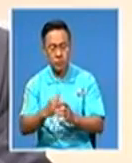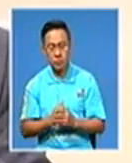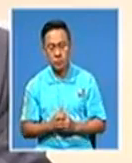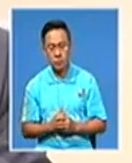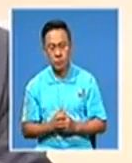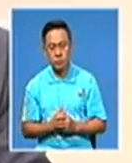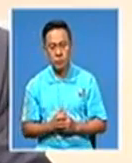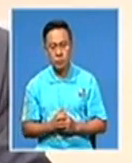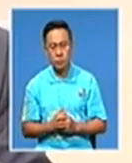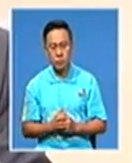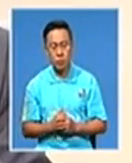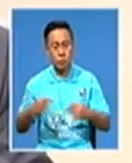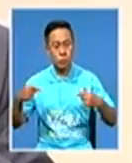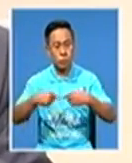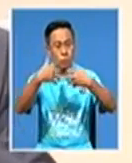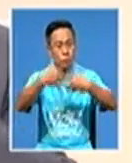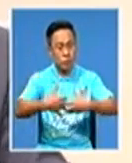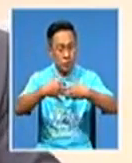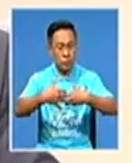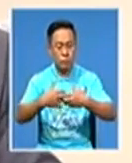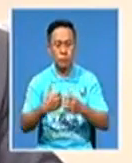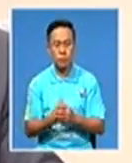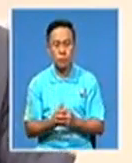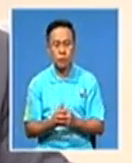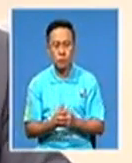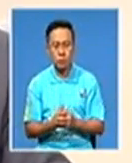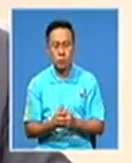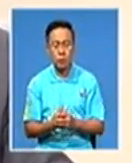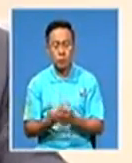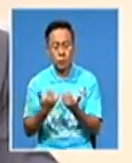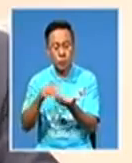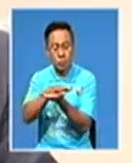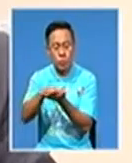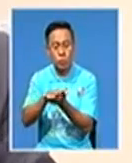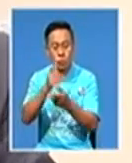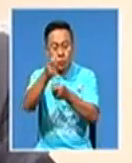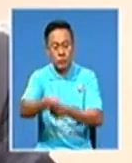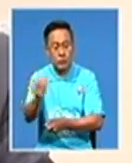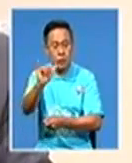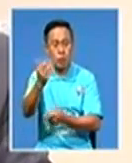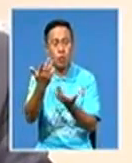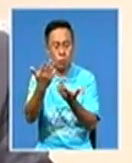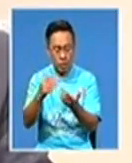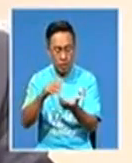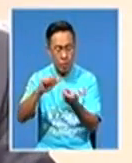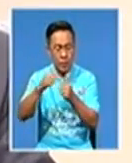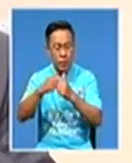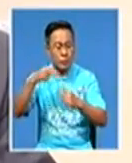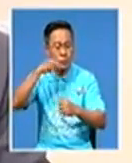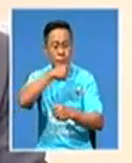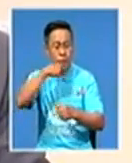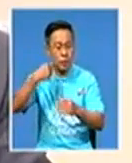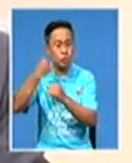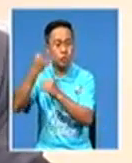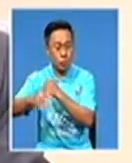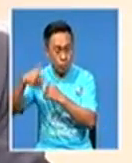ไรอีกในเรื่องอุตสาหกรรมวันนี้โทษทีผมไม่ได้พูดด้านเกษตรเรื่องเกษตรนั้นให้เหตุการณ์ภัยแล้งจ